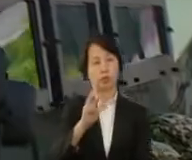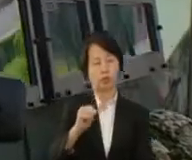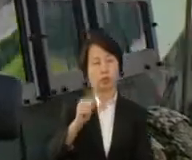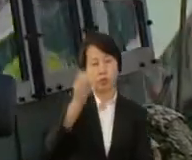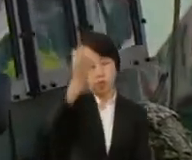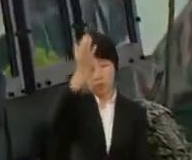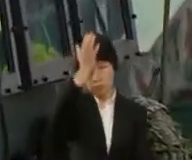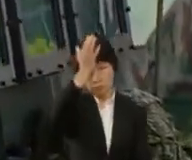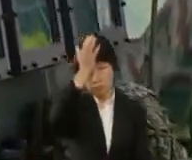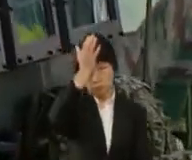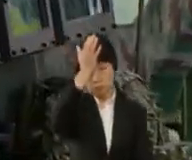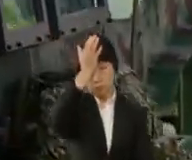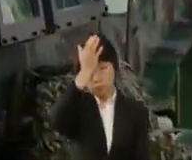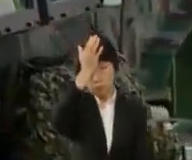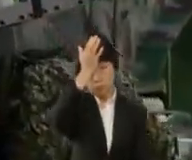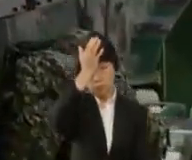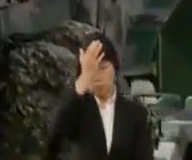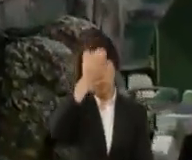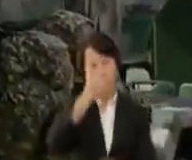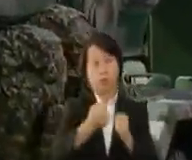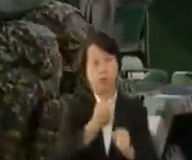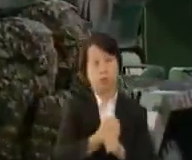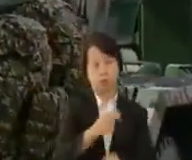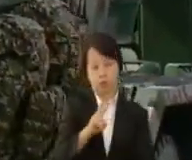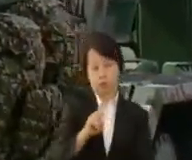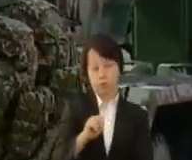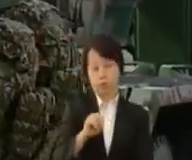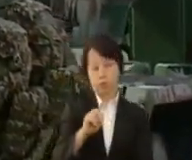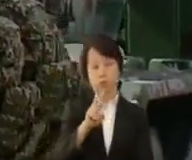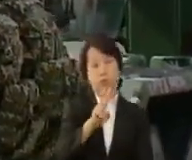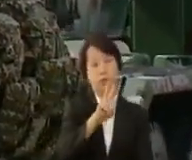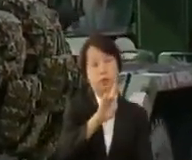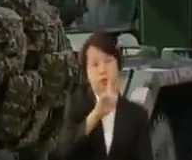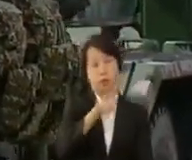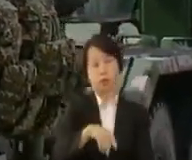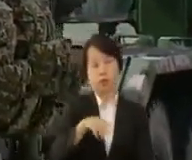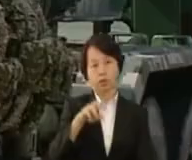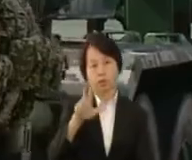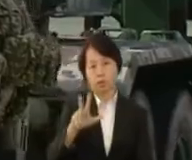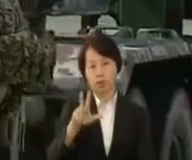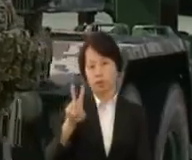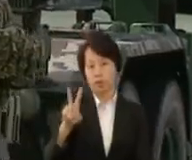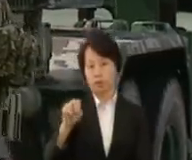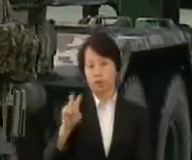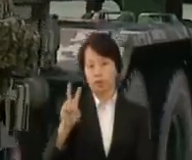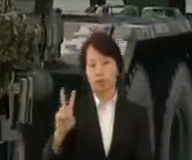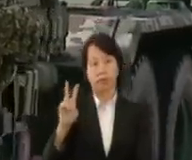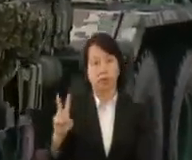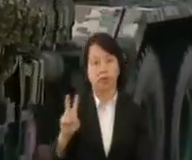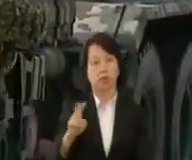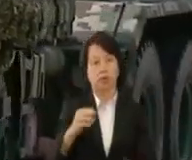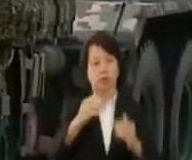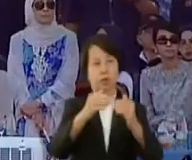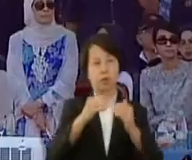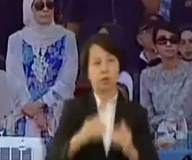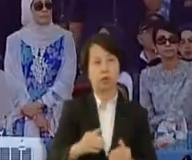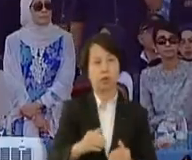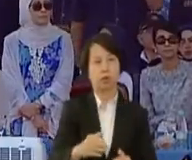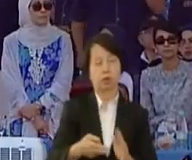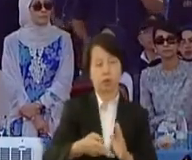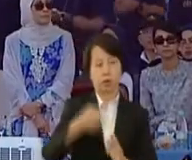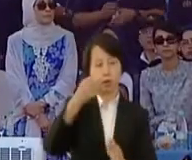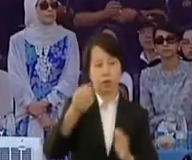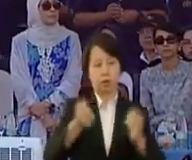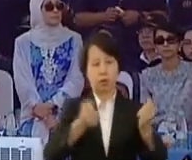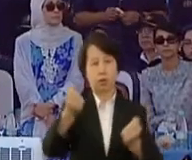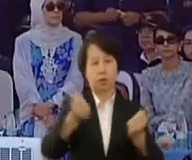Paduka Baginda Yang di-Pertuan Agong pada 28 Mac 2022. Diikuti adalah High Mobility